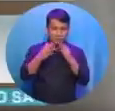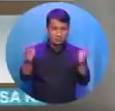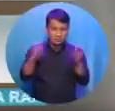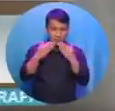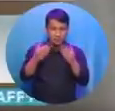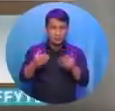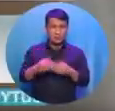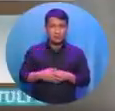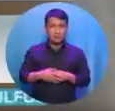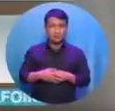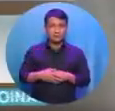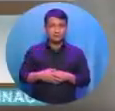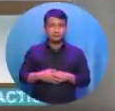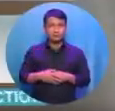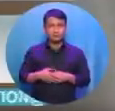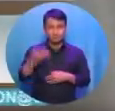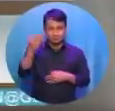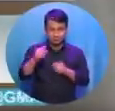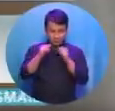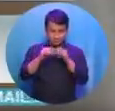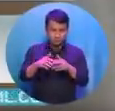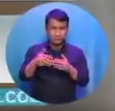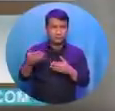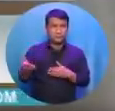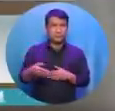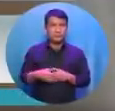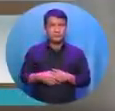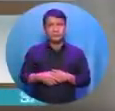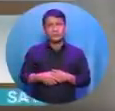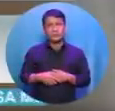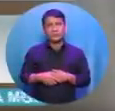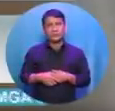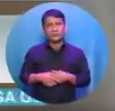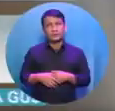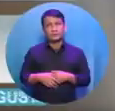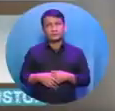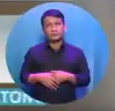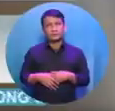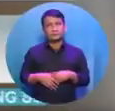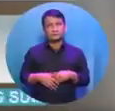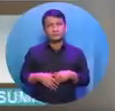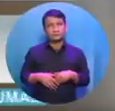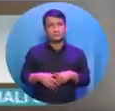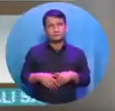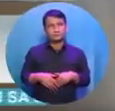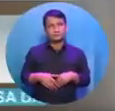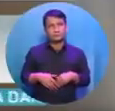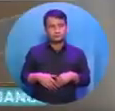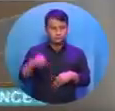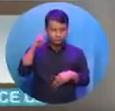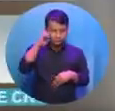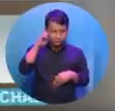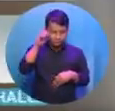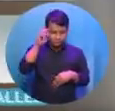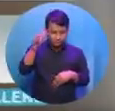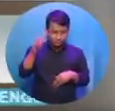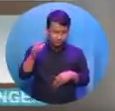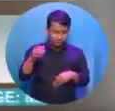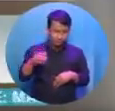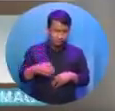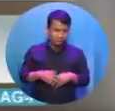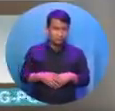ha. Mabuhay po kayo, Major. God bless po, sir. Yes, sir. Pwede po, Rafi. Mabuhay din po kayo. Thank you po, Major. Sir Elton. Yes,